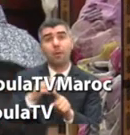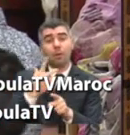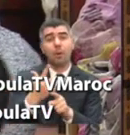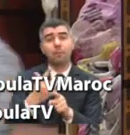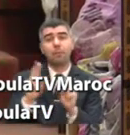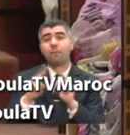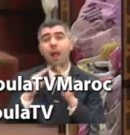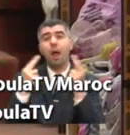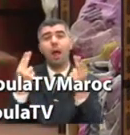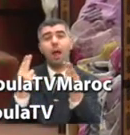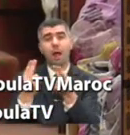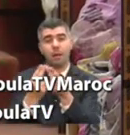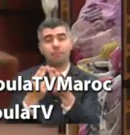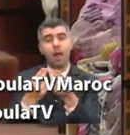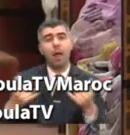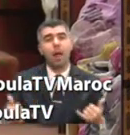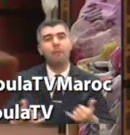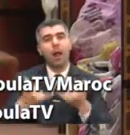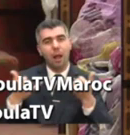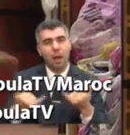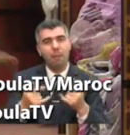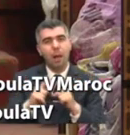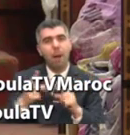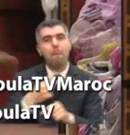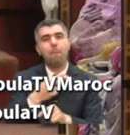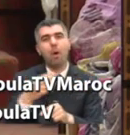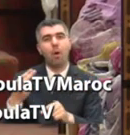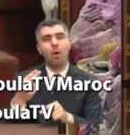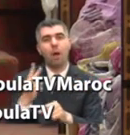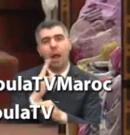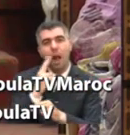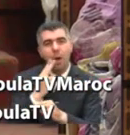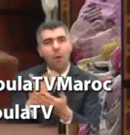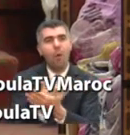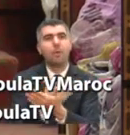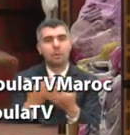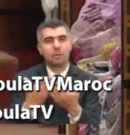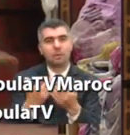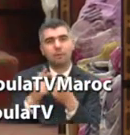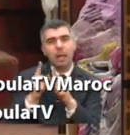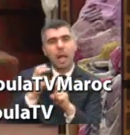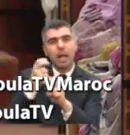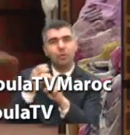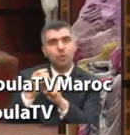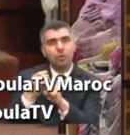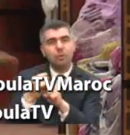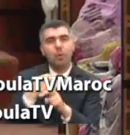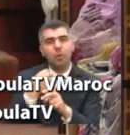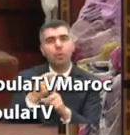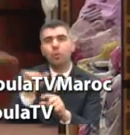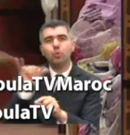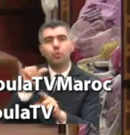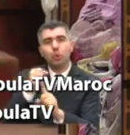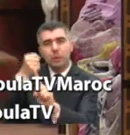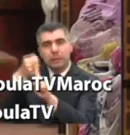اليوم العالمي لمحاربه التدخين، ونظرا لقيل العلاقه ما بين التدخين والمخدرات فكنشوفوا شنو هما المجهودات اللي